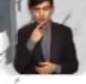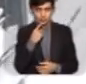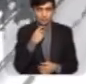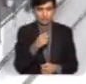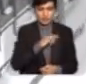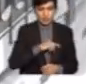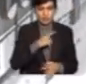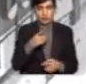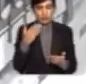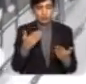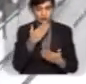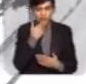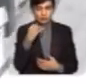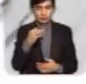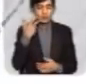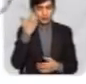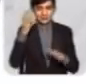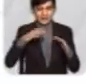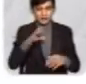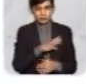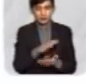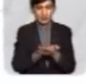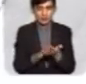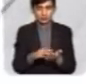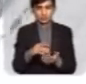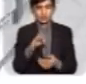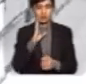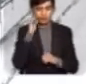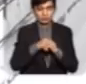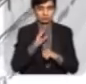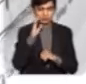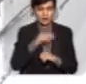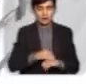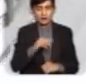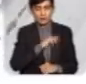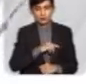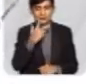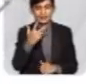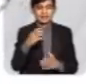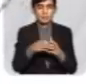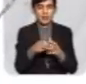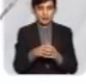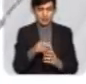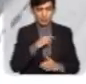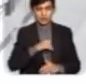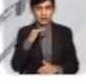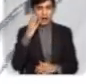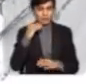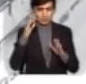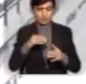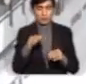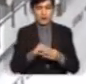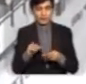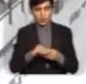особенно нелегко во время снегопада приходится работать круглыми сутками в три смены как видите в алматы снова усиливается сне